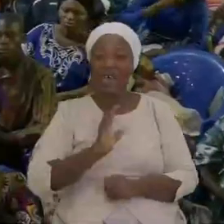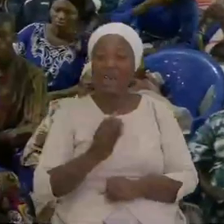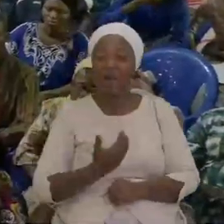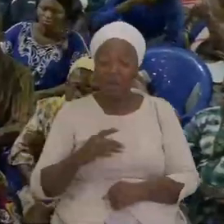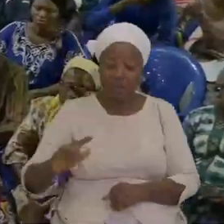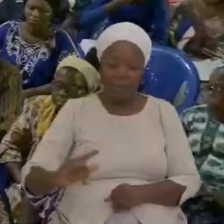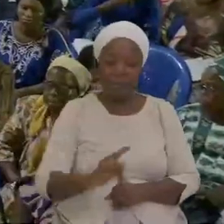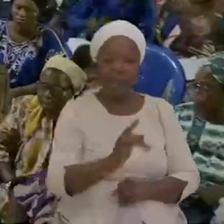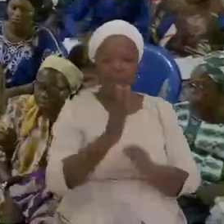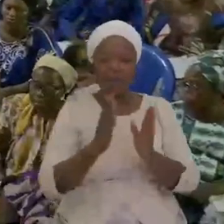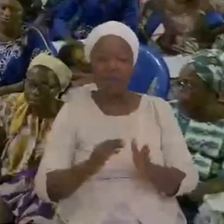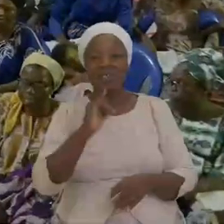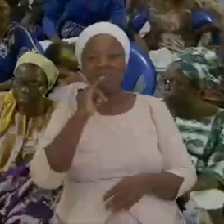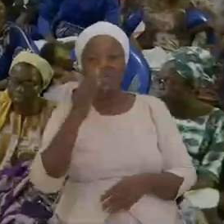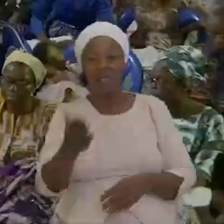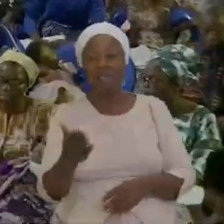Notre pilote est là.